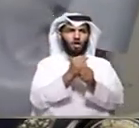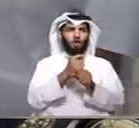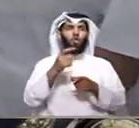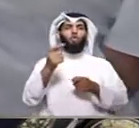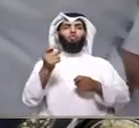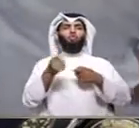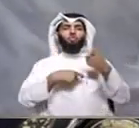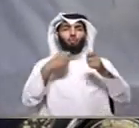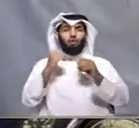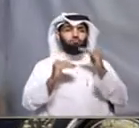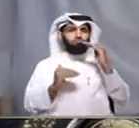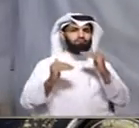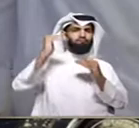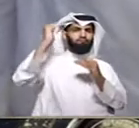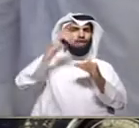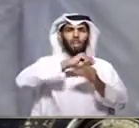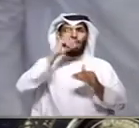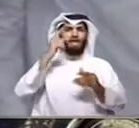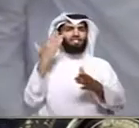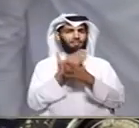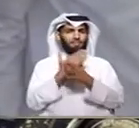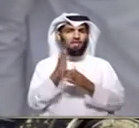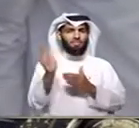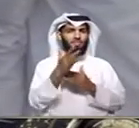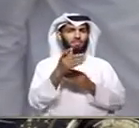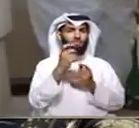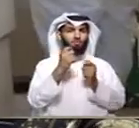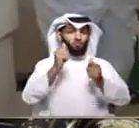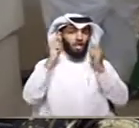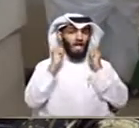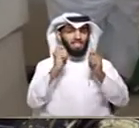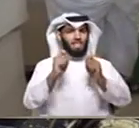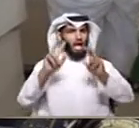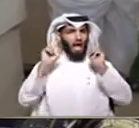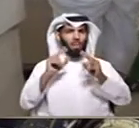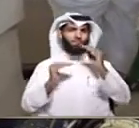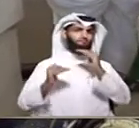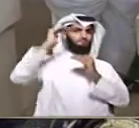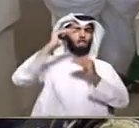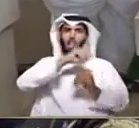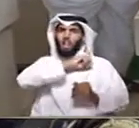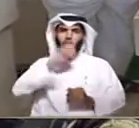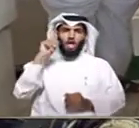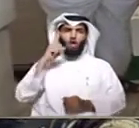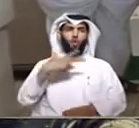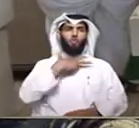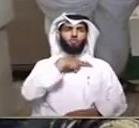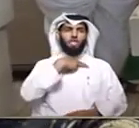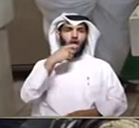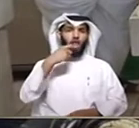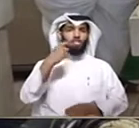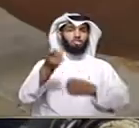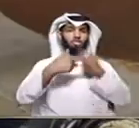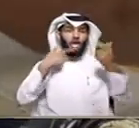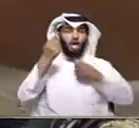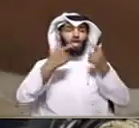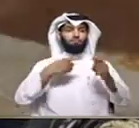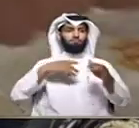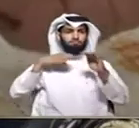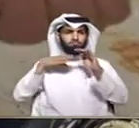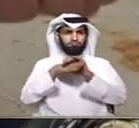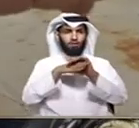السمك حفاظا على الأسعار الحقيقية وعدم تضرر المستهلكين، قامت وزارة التجارة والصناعة